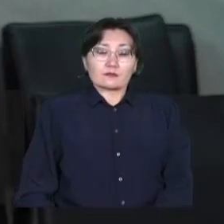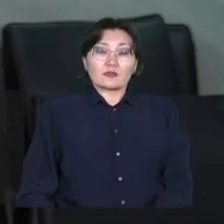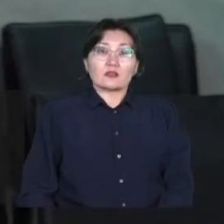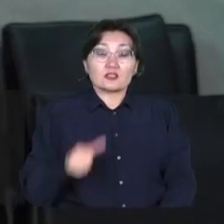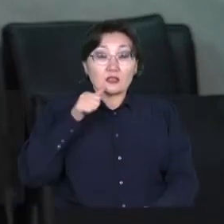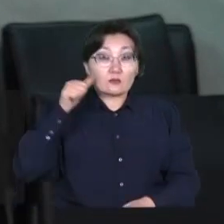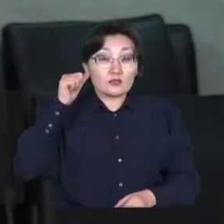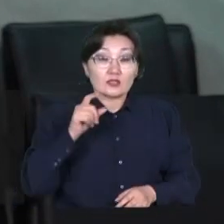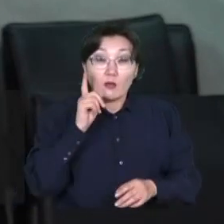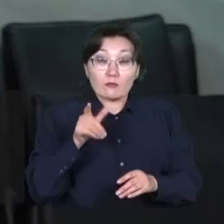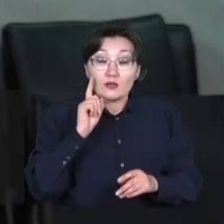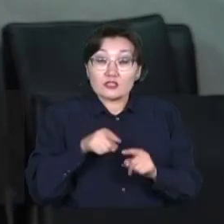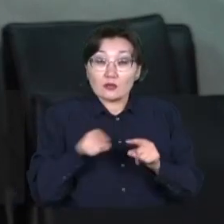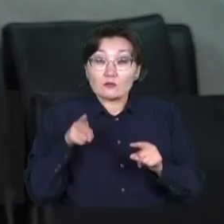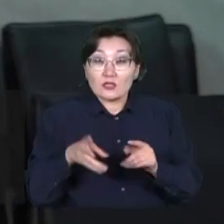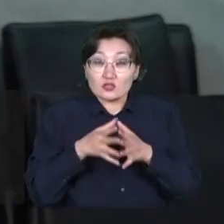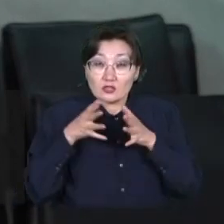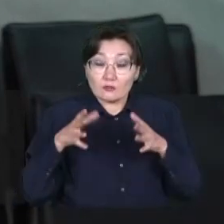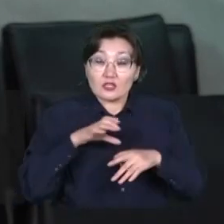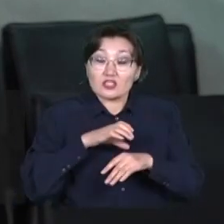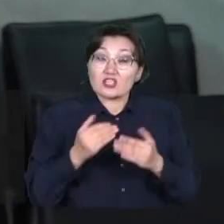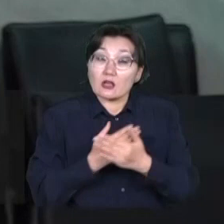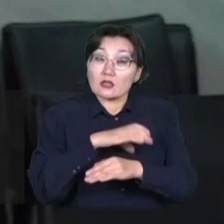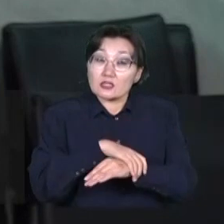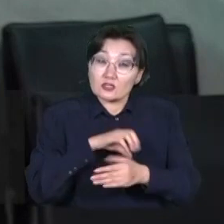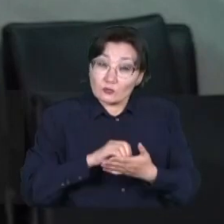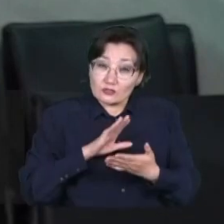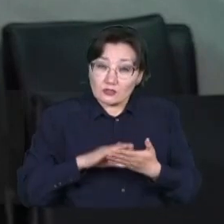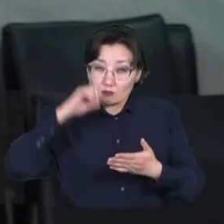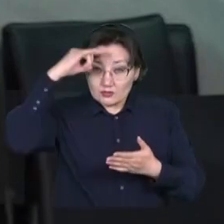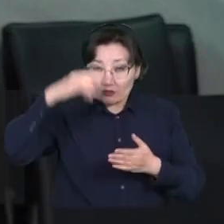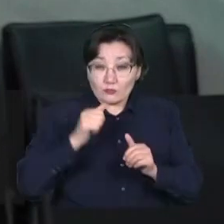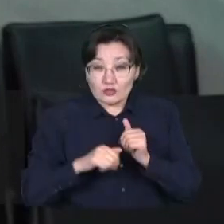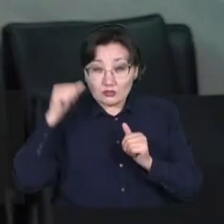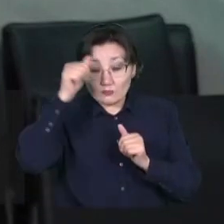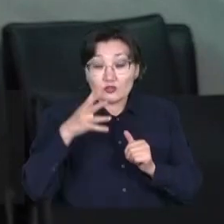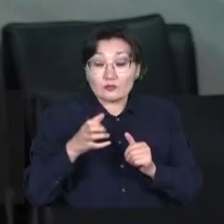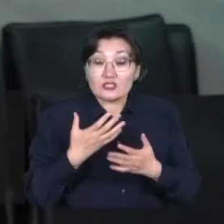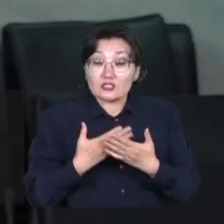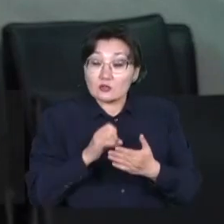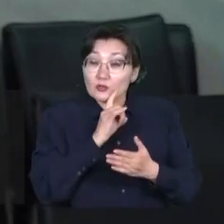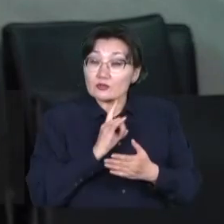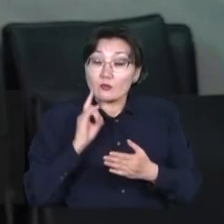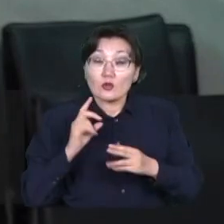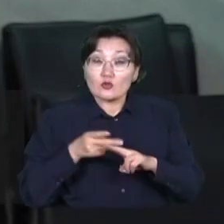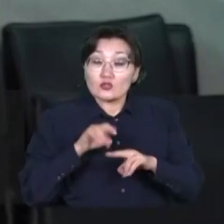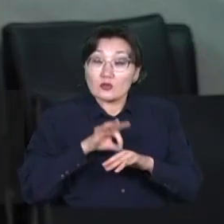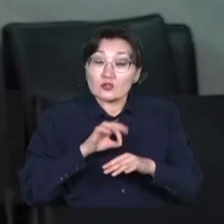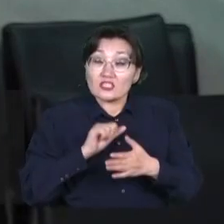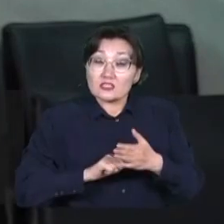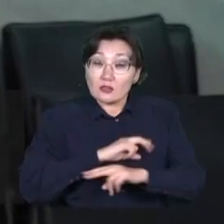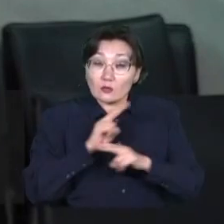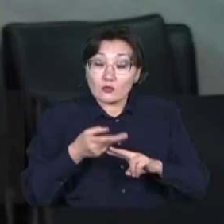Өткен жылы бір жылдың ішіндағы 2000-нан астам жаңа жағдай анықталды. Елімізде жыл сайын 500-ге жуыға ел осы дерттен көз жұмады.